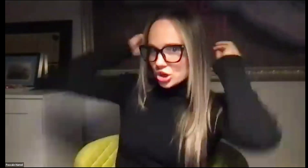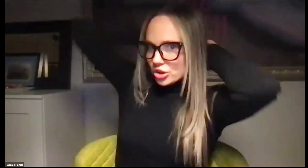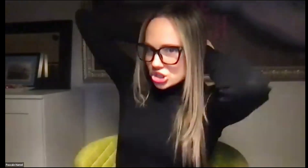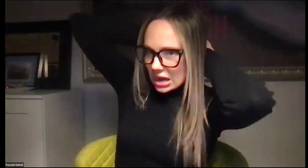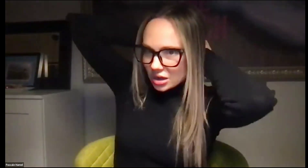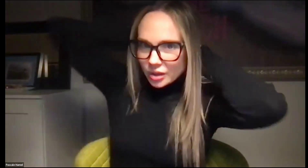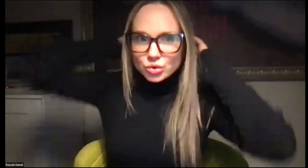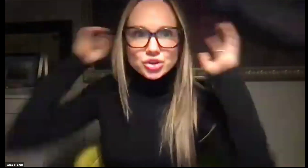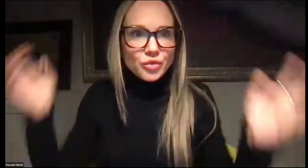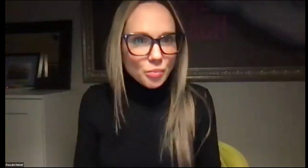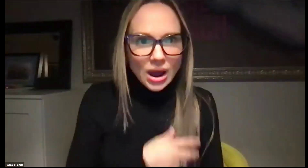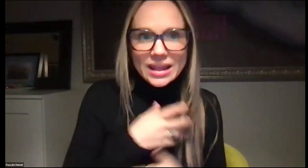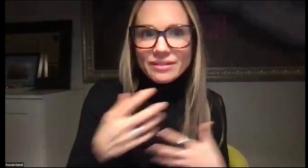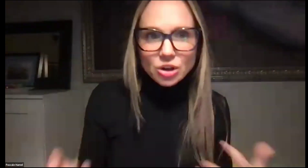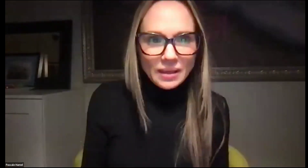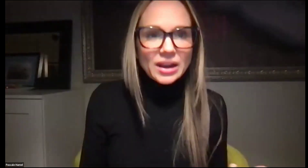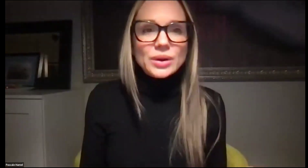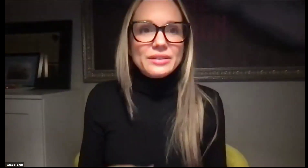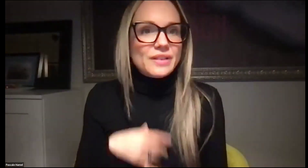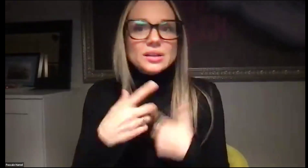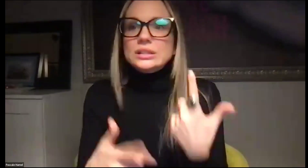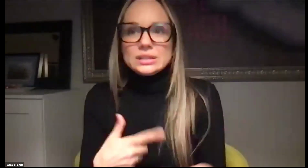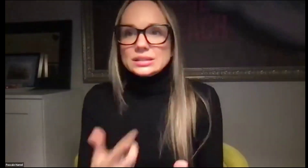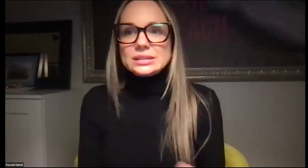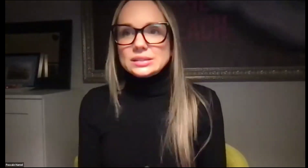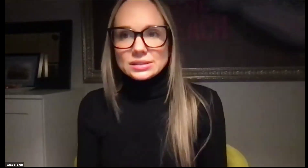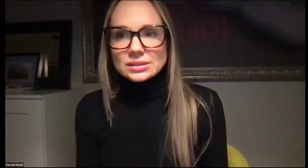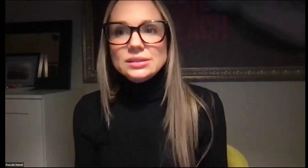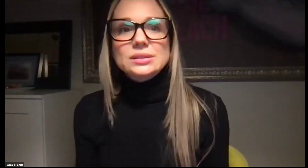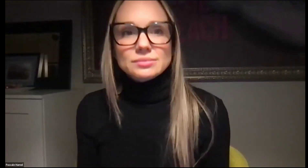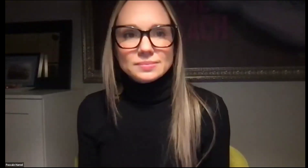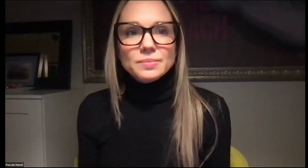comme un genre de châle dans nos cheveux pour aller avec le pantalon éléphant?